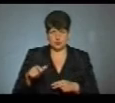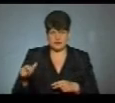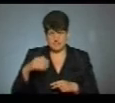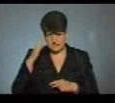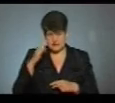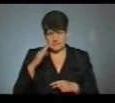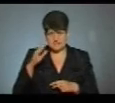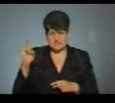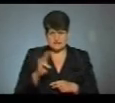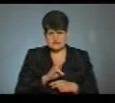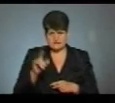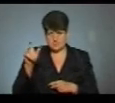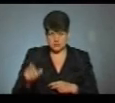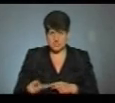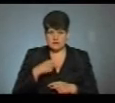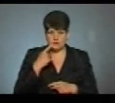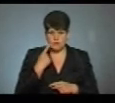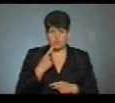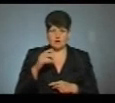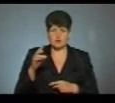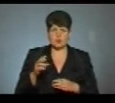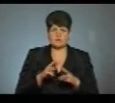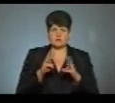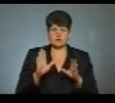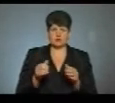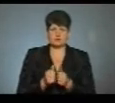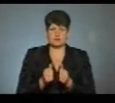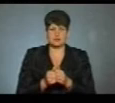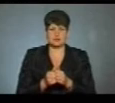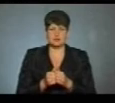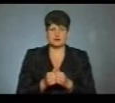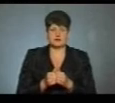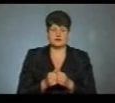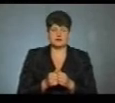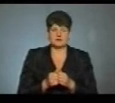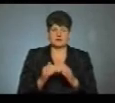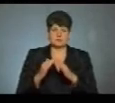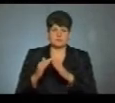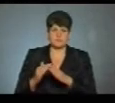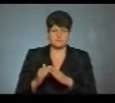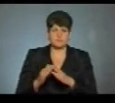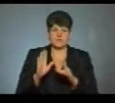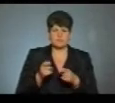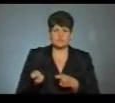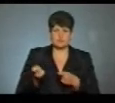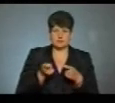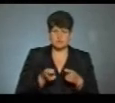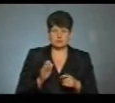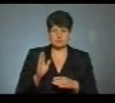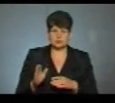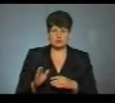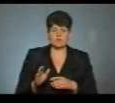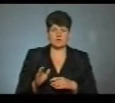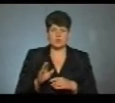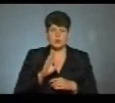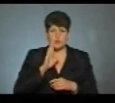каже, кошики освячуватимуть біля помешкань людей. Буде полуношниця з заносом плащаниці, буде пасхальна